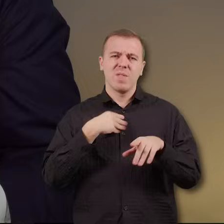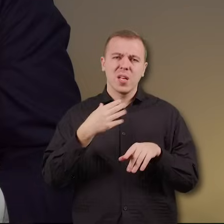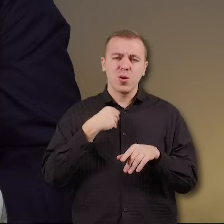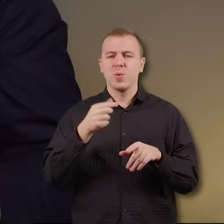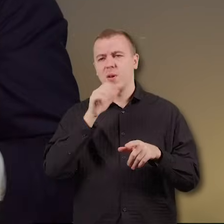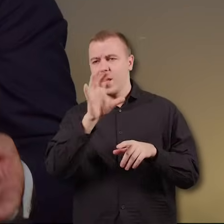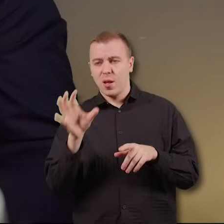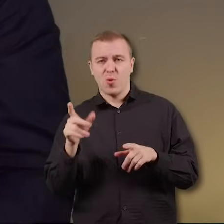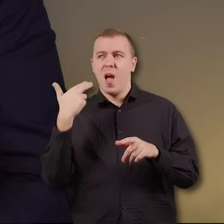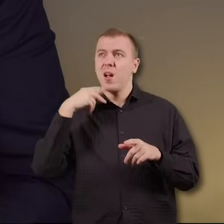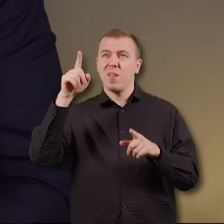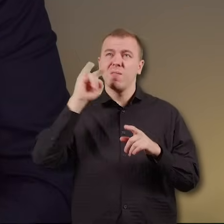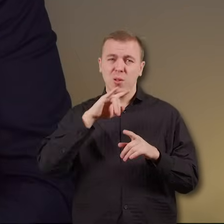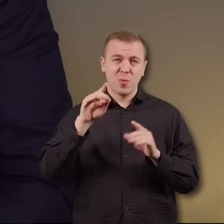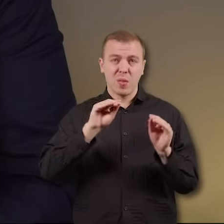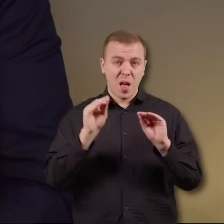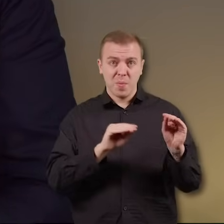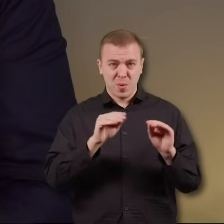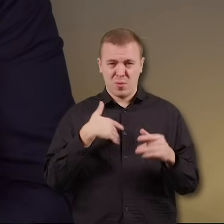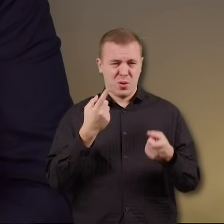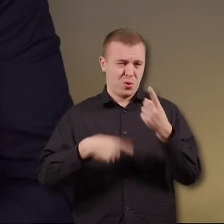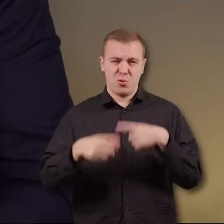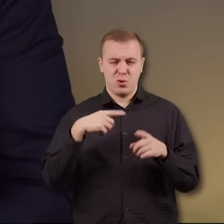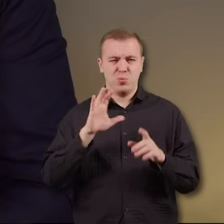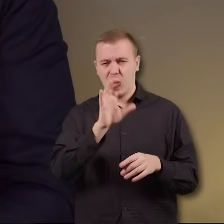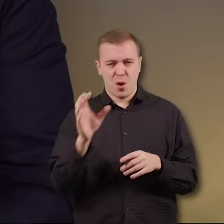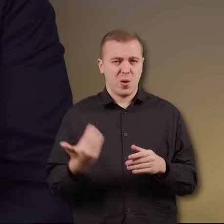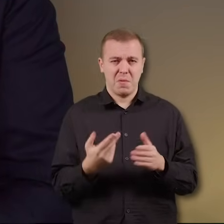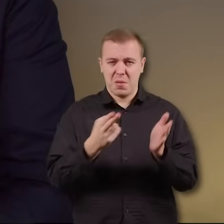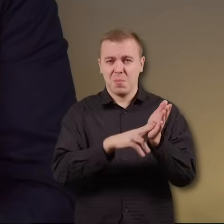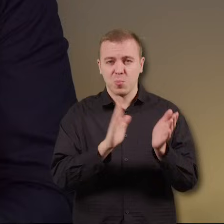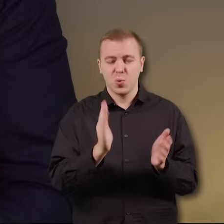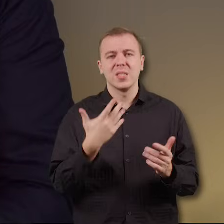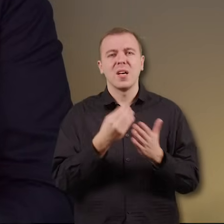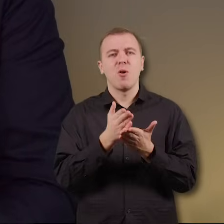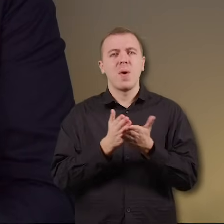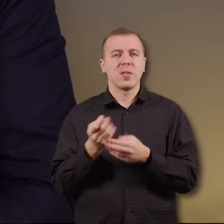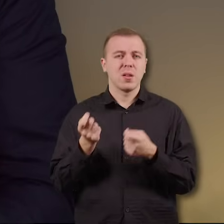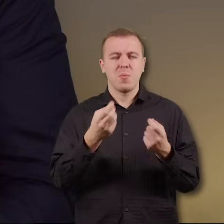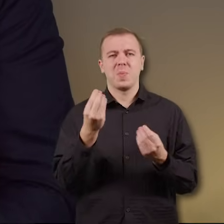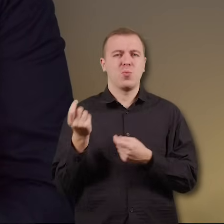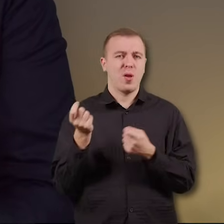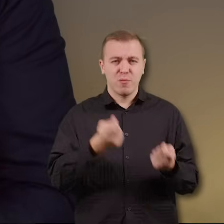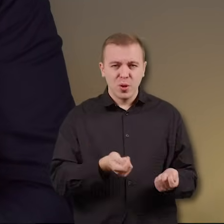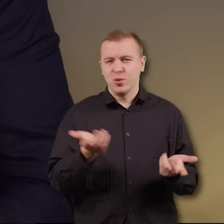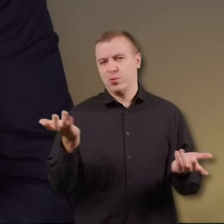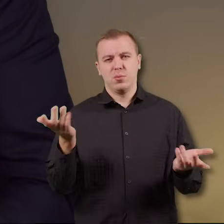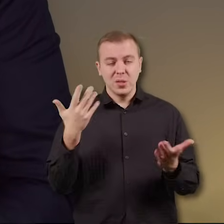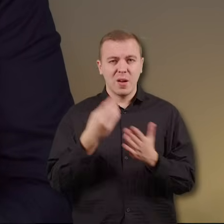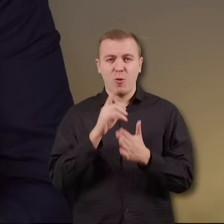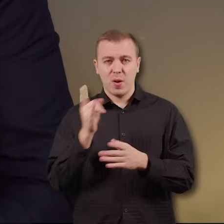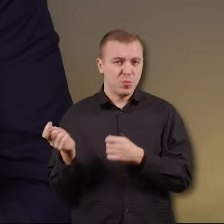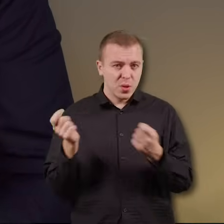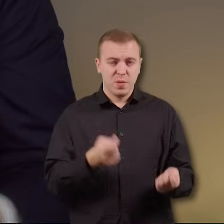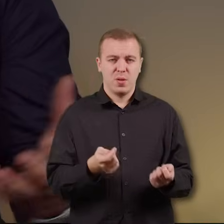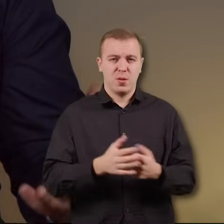čia Anglijoje, mes tikrai su malonumu sugrįšim į regionus gyvent, parsivešim savo patirtį, parsivešim savo pinigus, parsivešim savo vaikus.